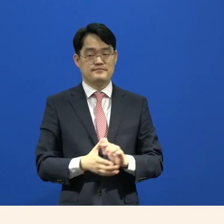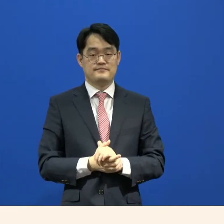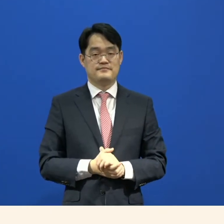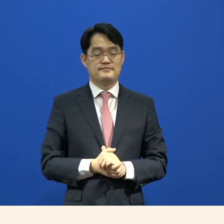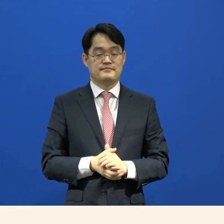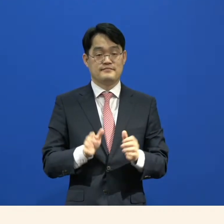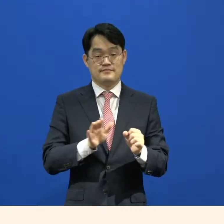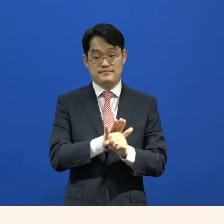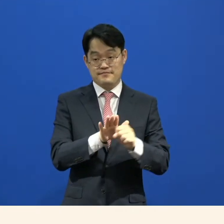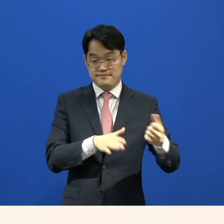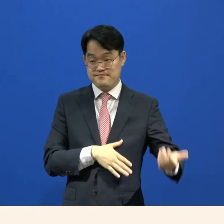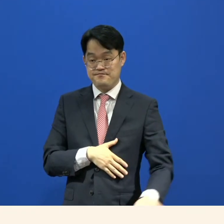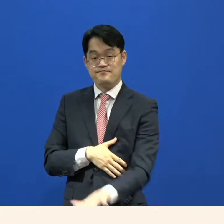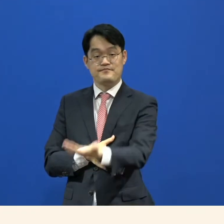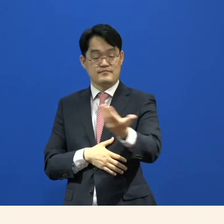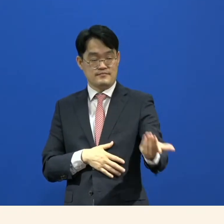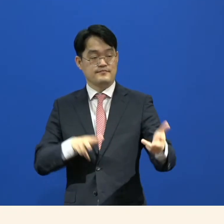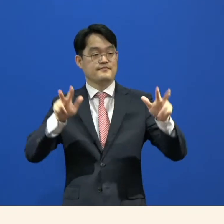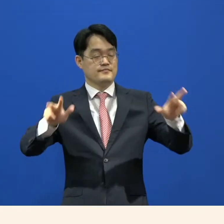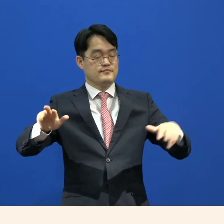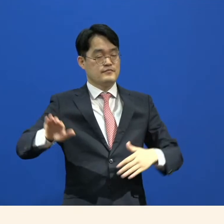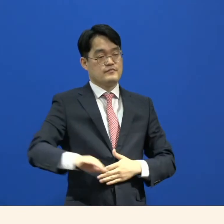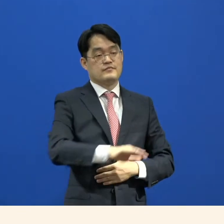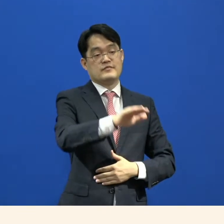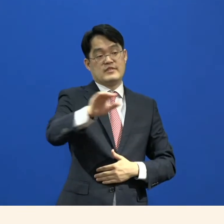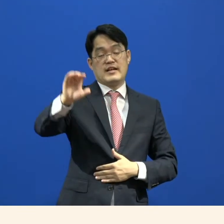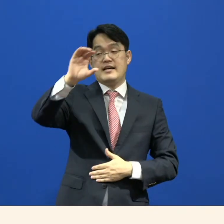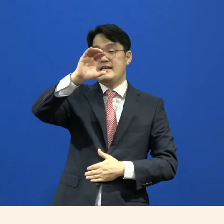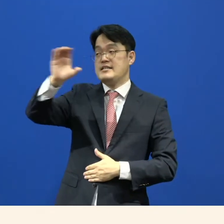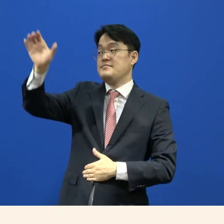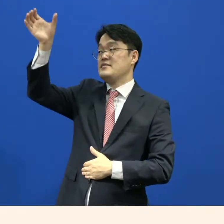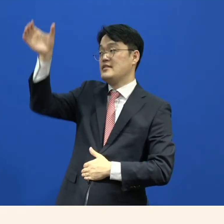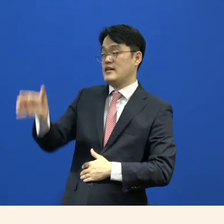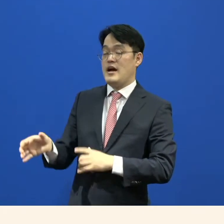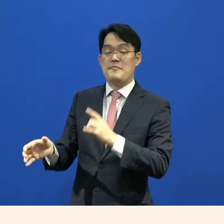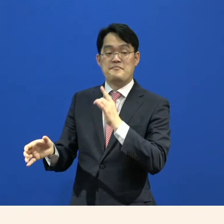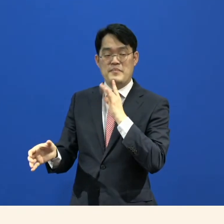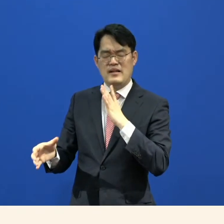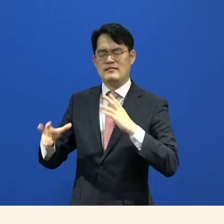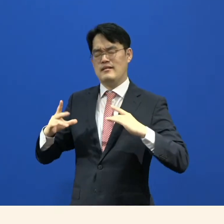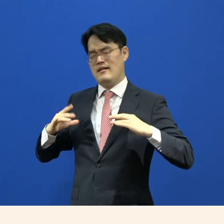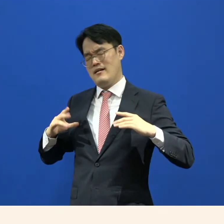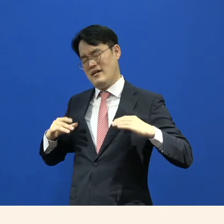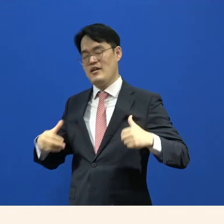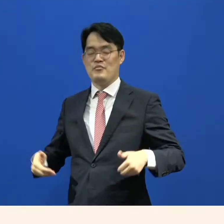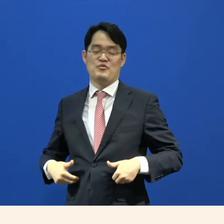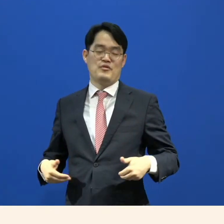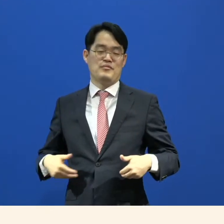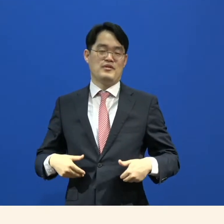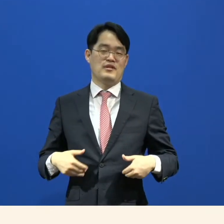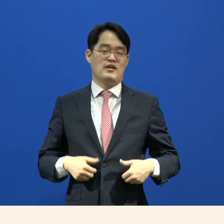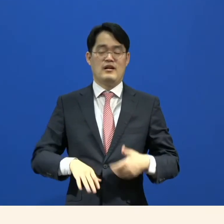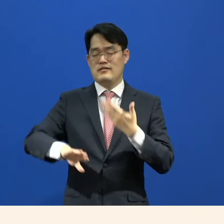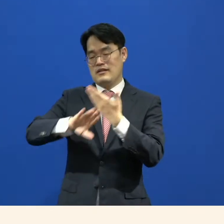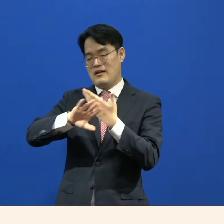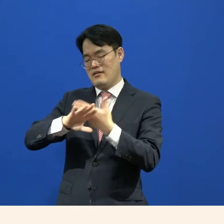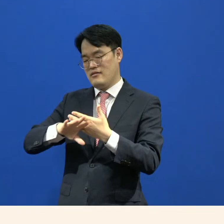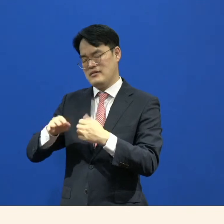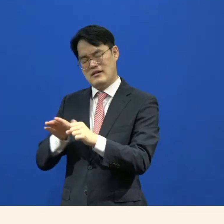사랑하는 성도 여러분, 이제 우리는 십자가만을 자랑해야 될 사람들입니다. 다른 거 자랑할 거